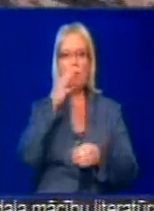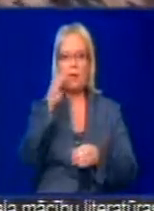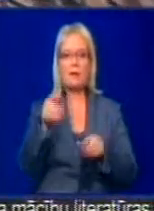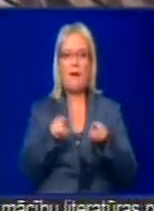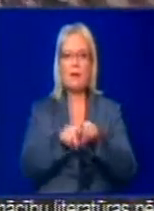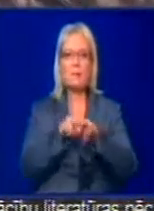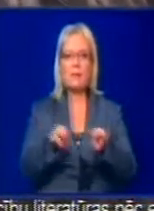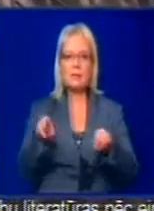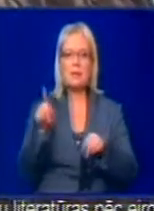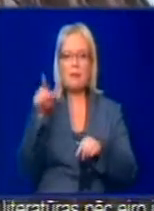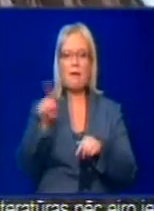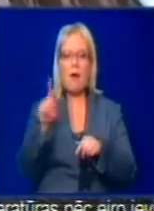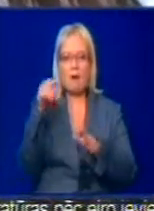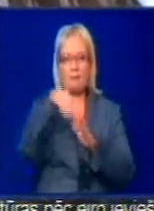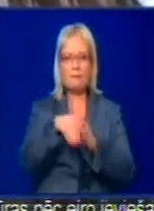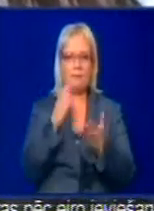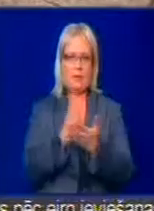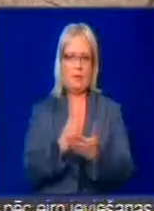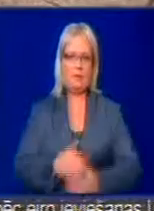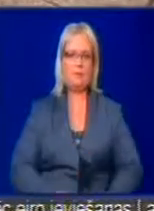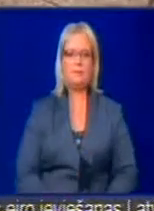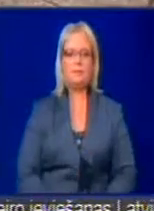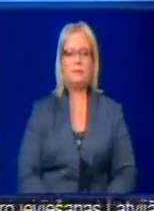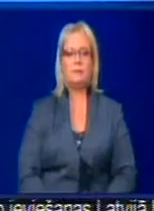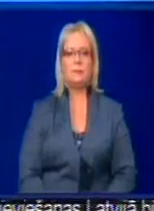arī ministrija ir tajā pārstāvēta.